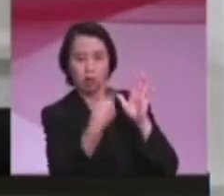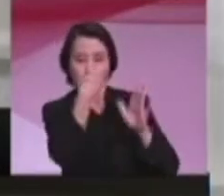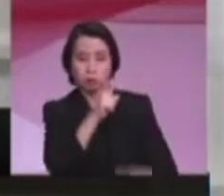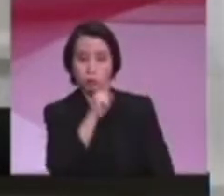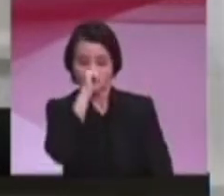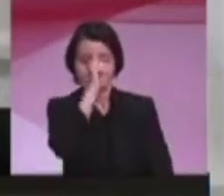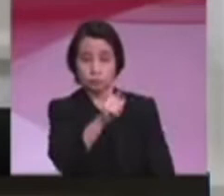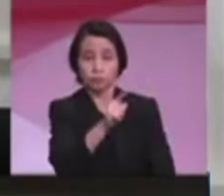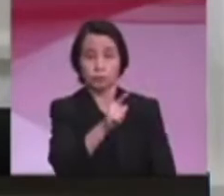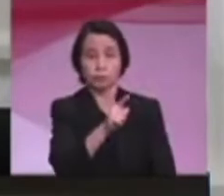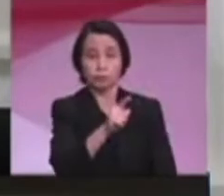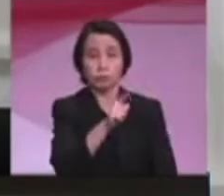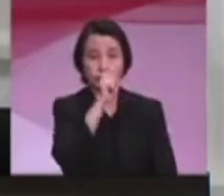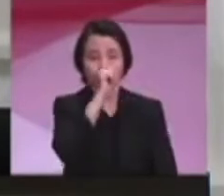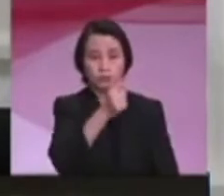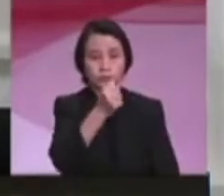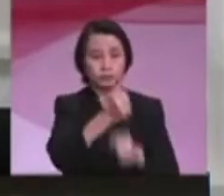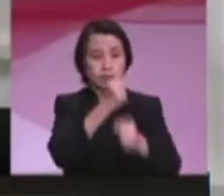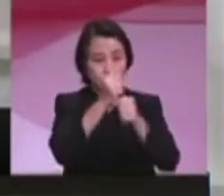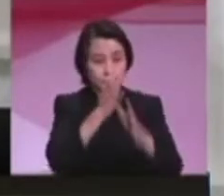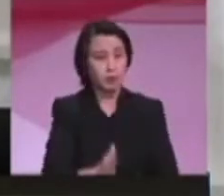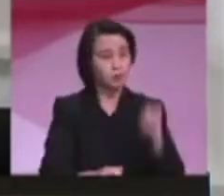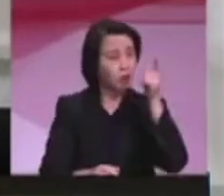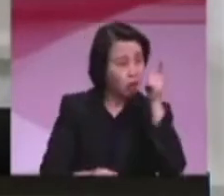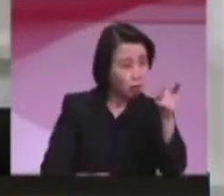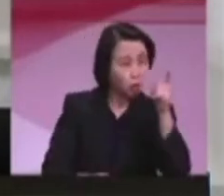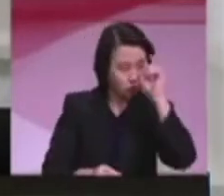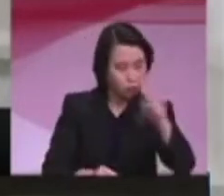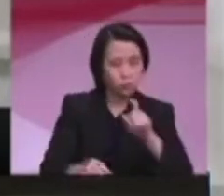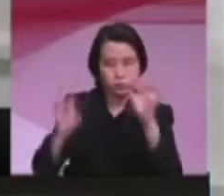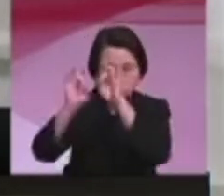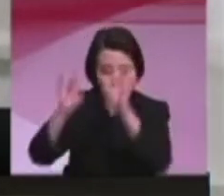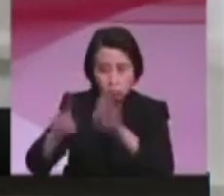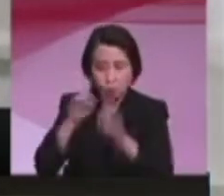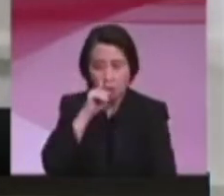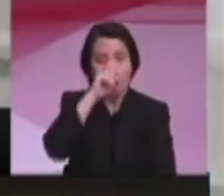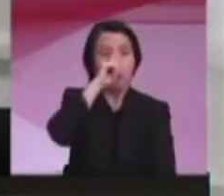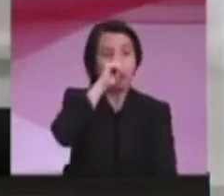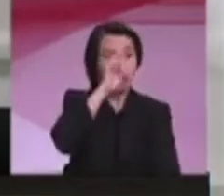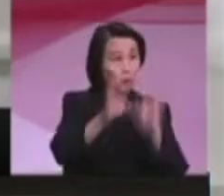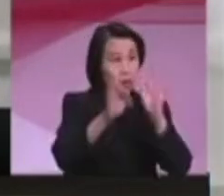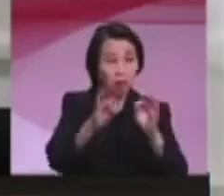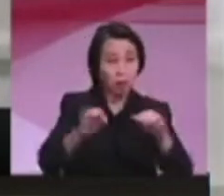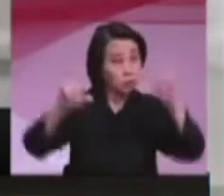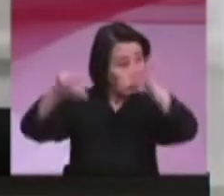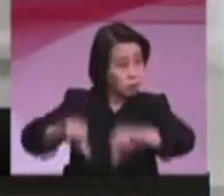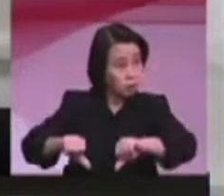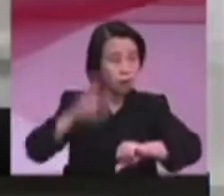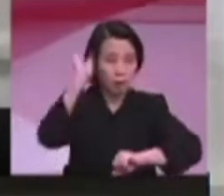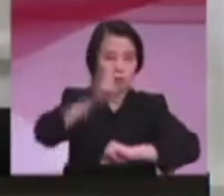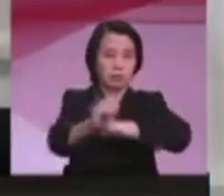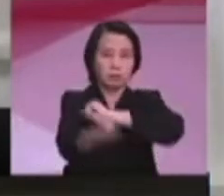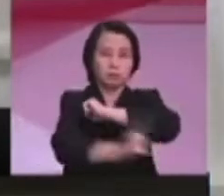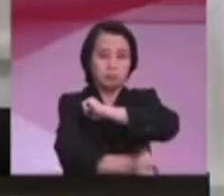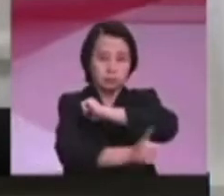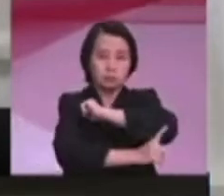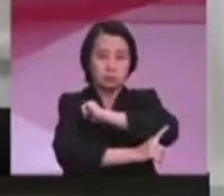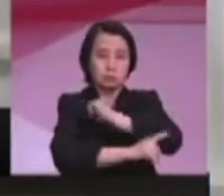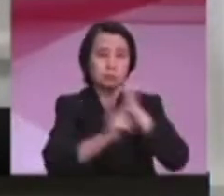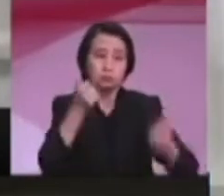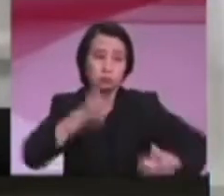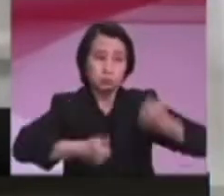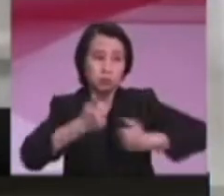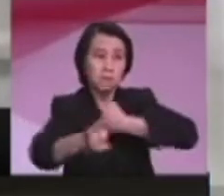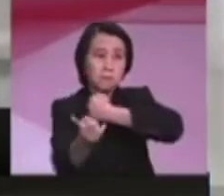memastikan pekerja mereka disaring. Kalau gagal, kita akan kenakan tindakan sama ada